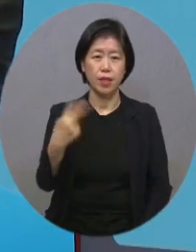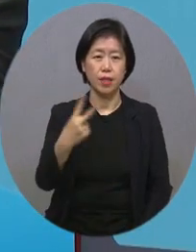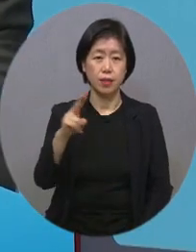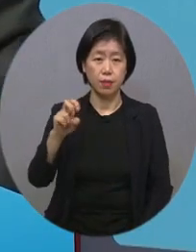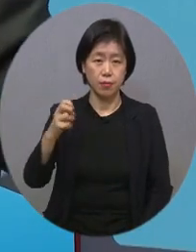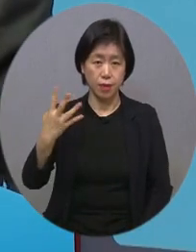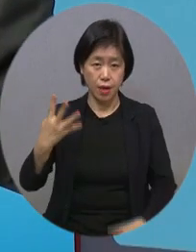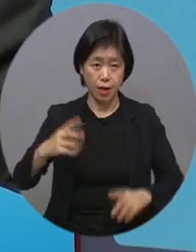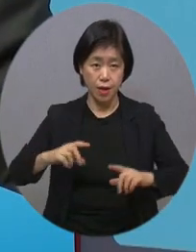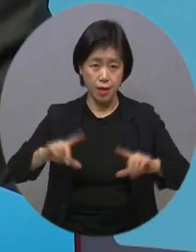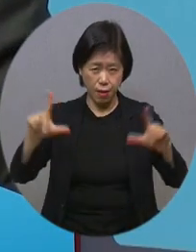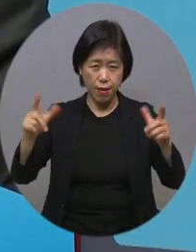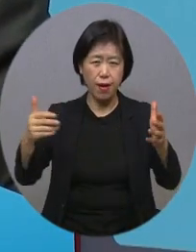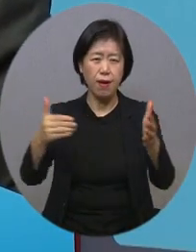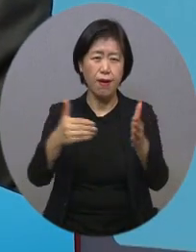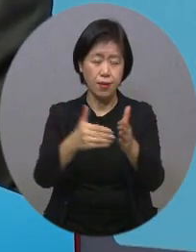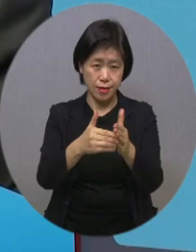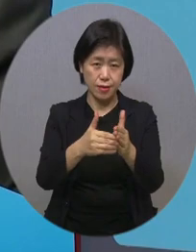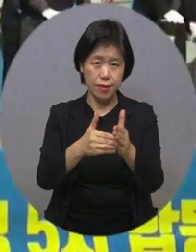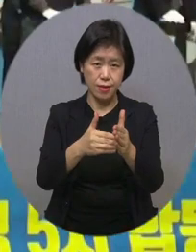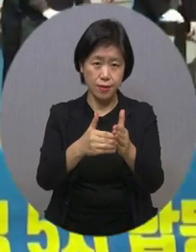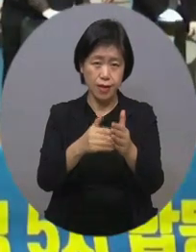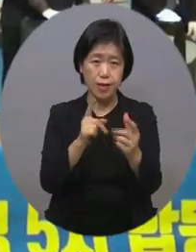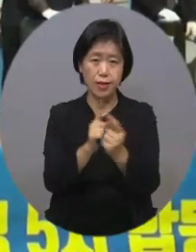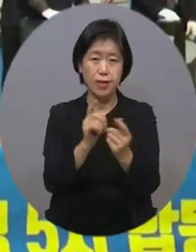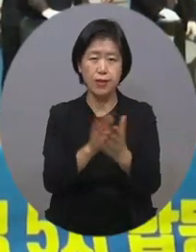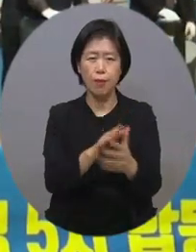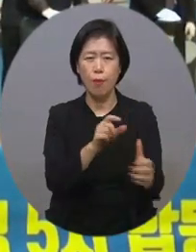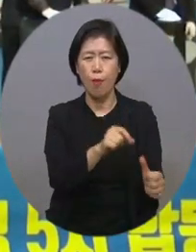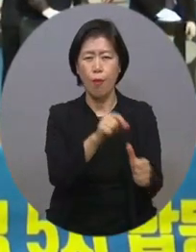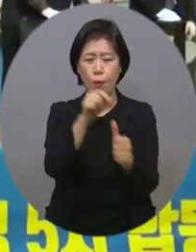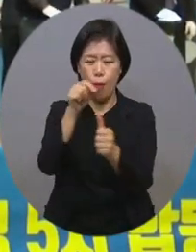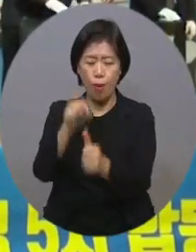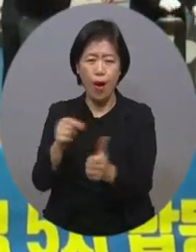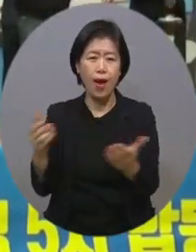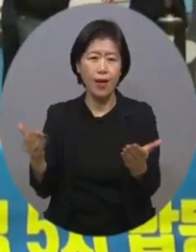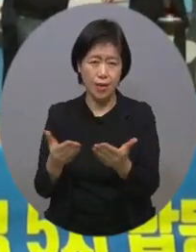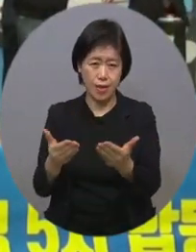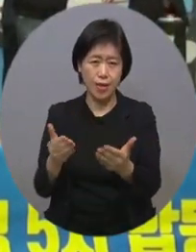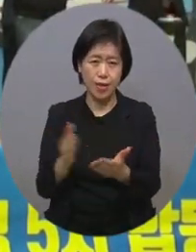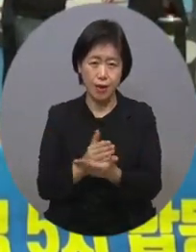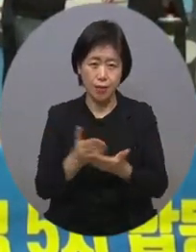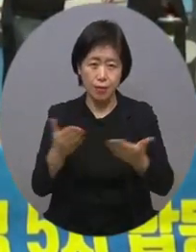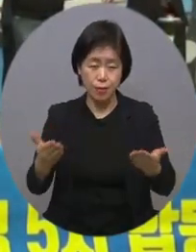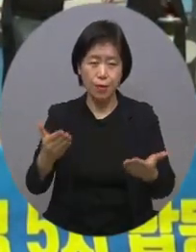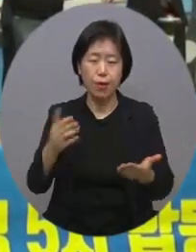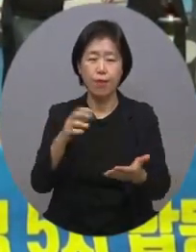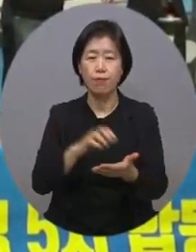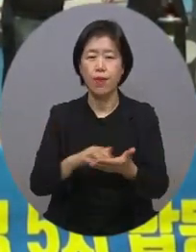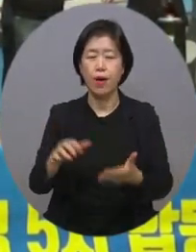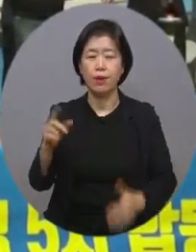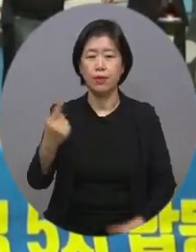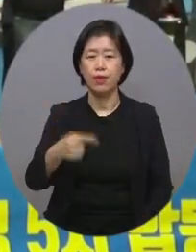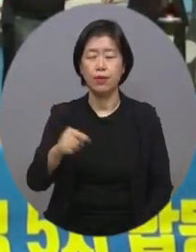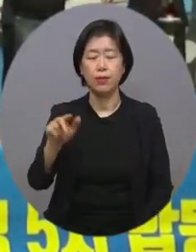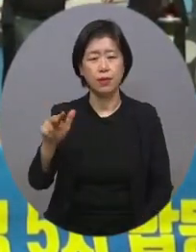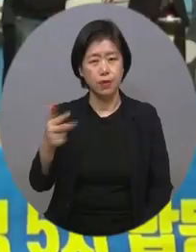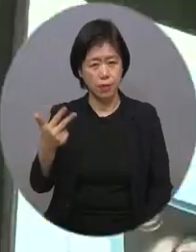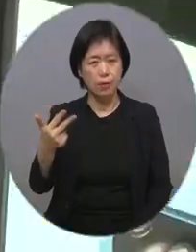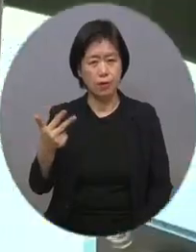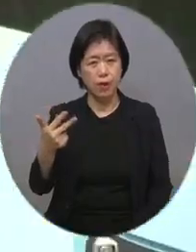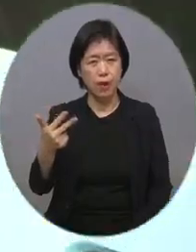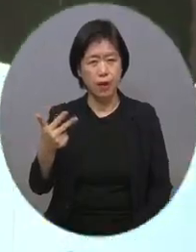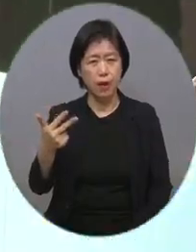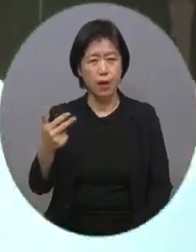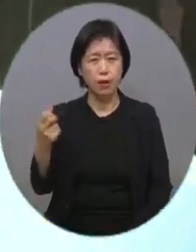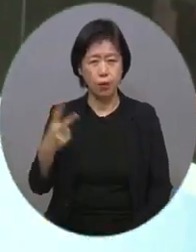2024년까지는 일단 직접 고용이 한 1,700명 그 다음 그 협력업체 간접 고용이 뭐 한 그렇게 되면 한